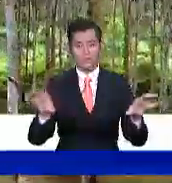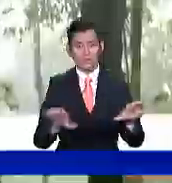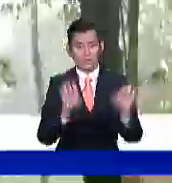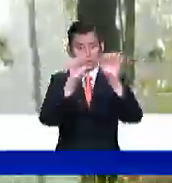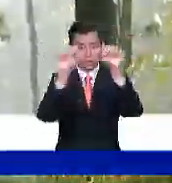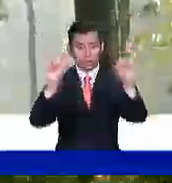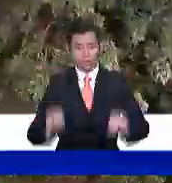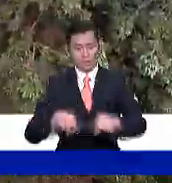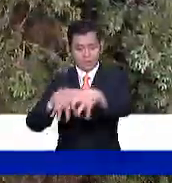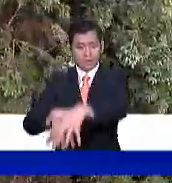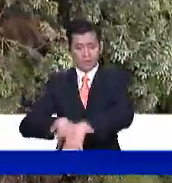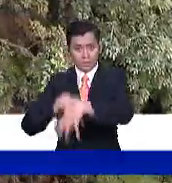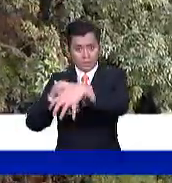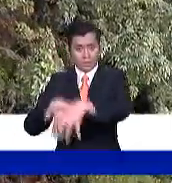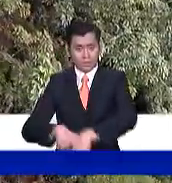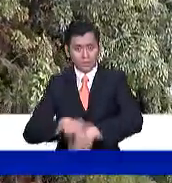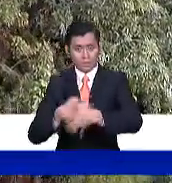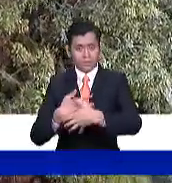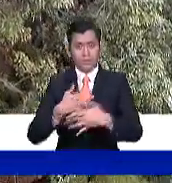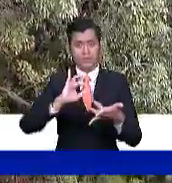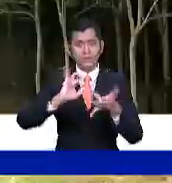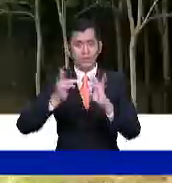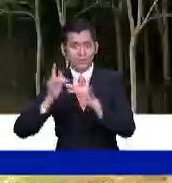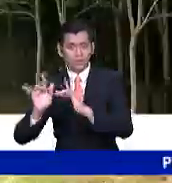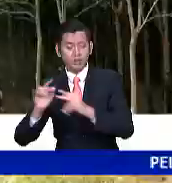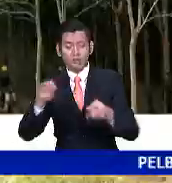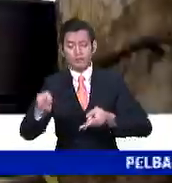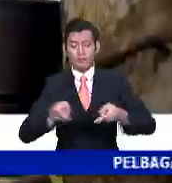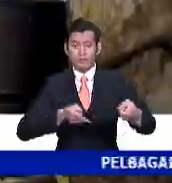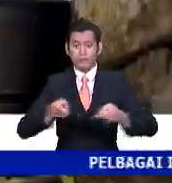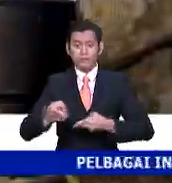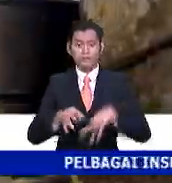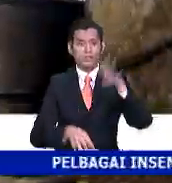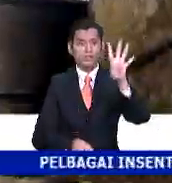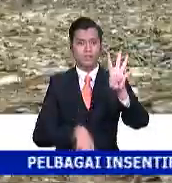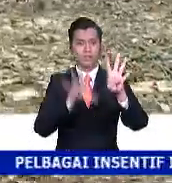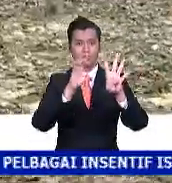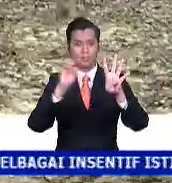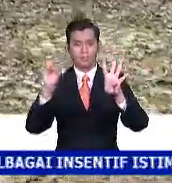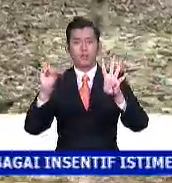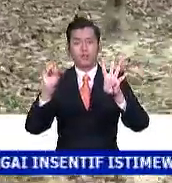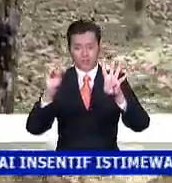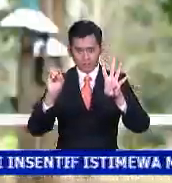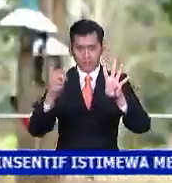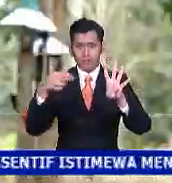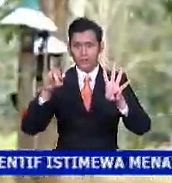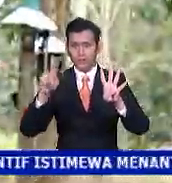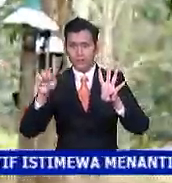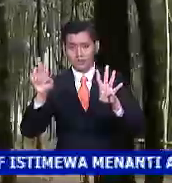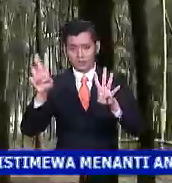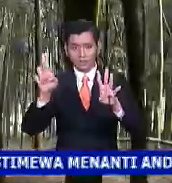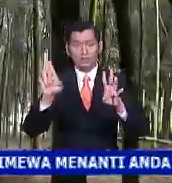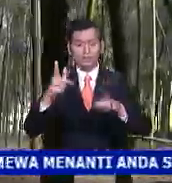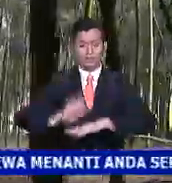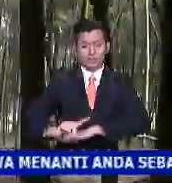pintar bagi menguruskan 450,000 hektar ladang Felda dan peneroka di seluruh negara. Sistem itu mampu menambah